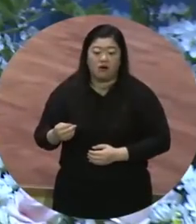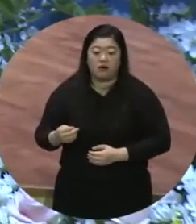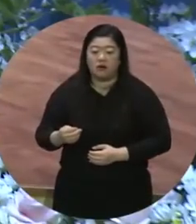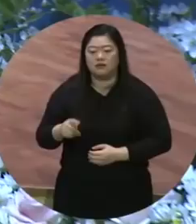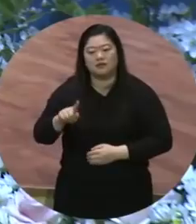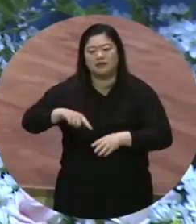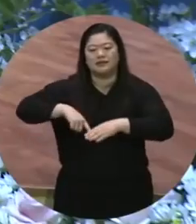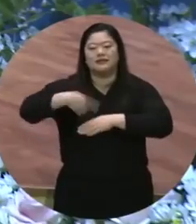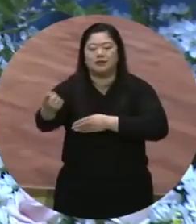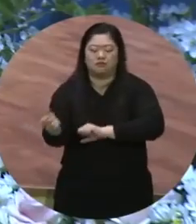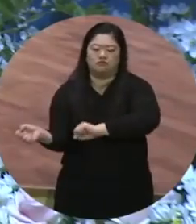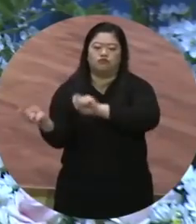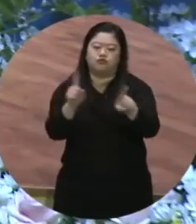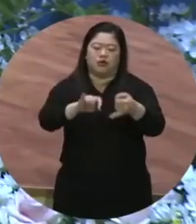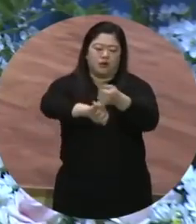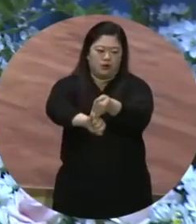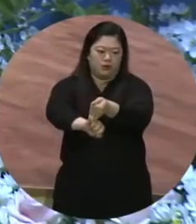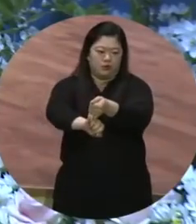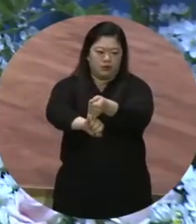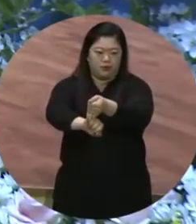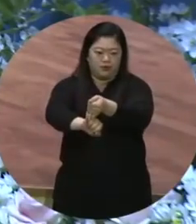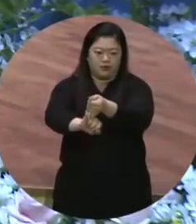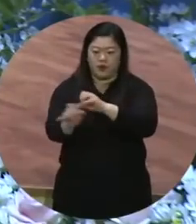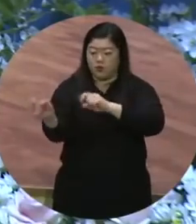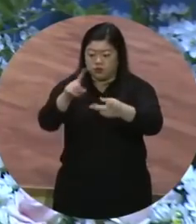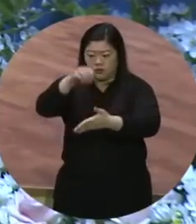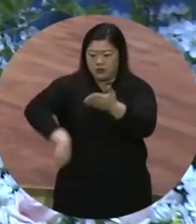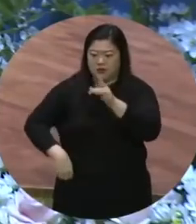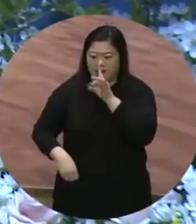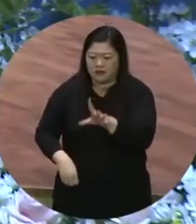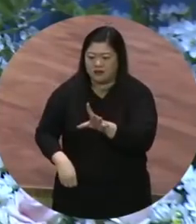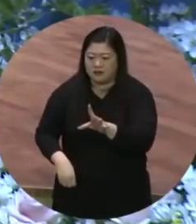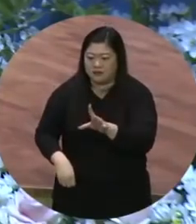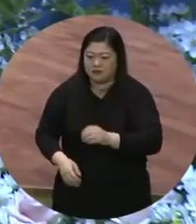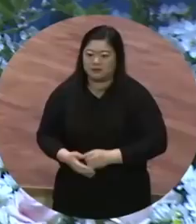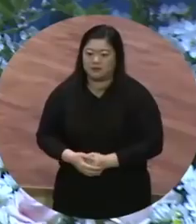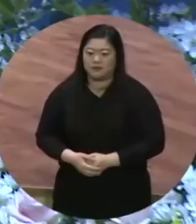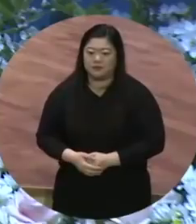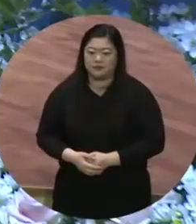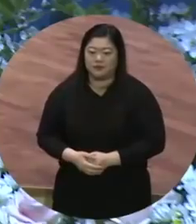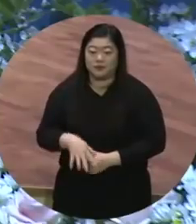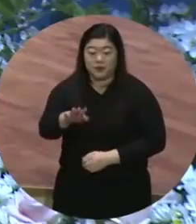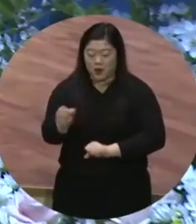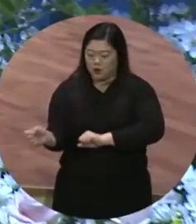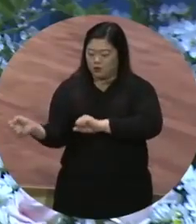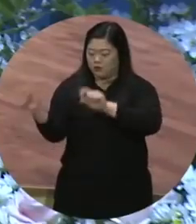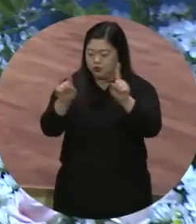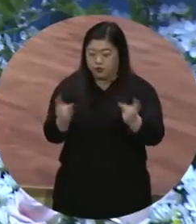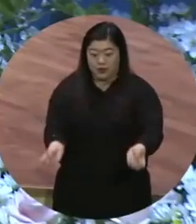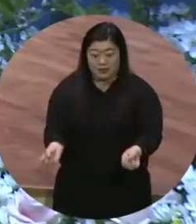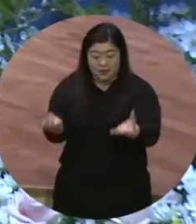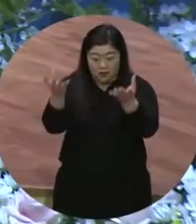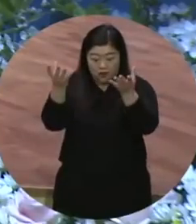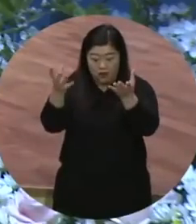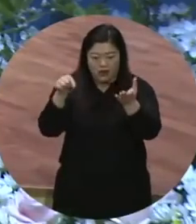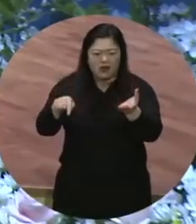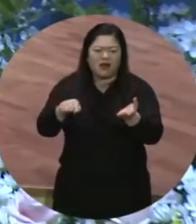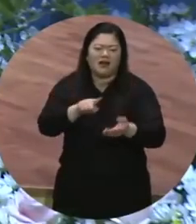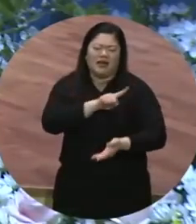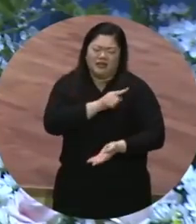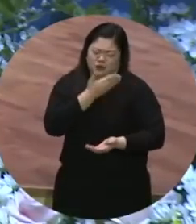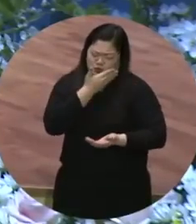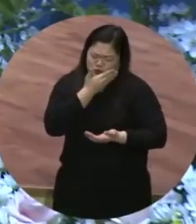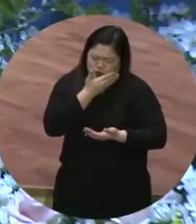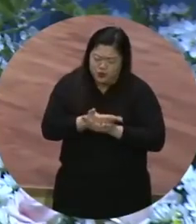이것이 확실하게 우리에게 각인되어져야 됩니다. 부활절은 우리 신앙생활의